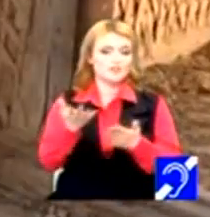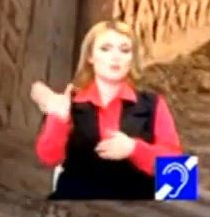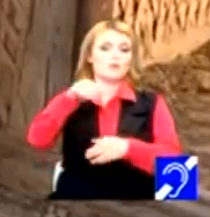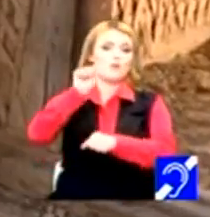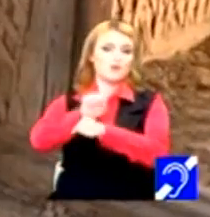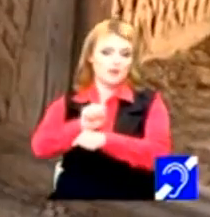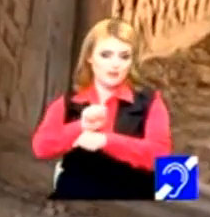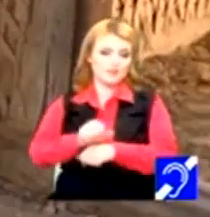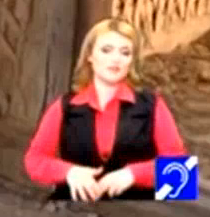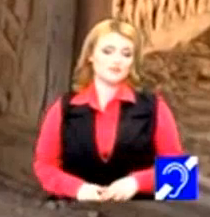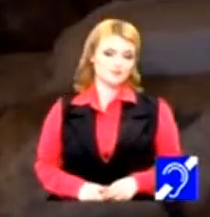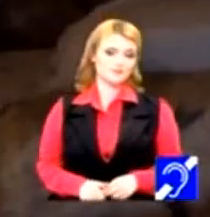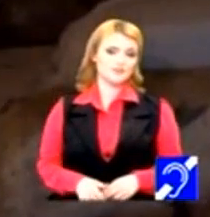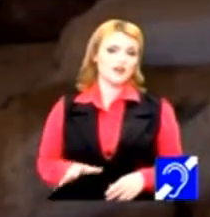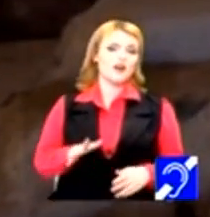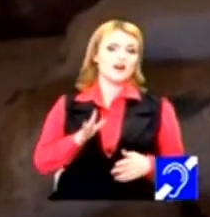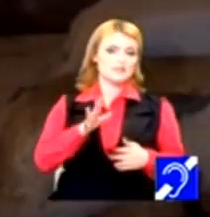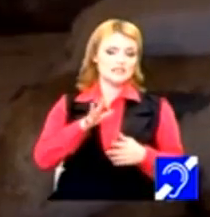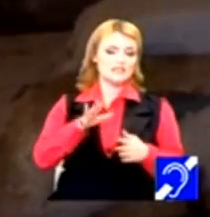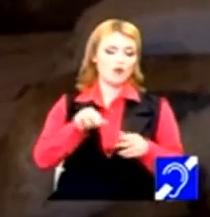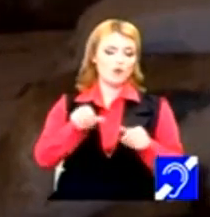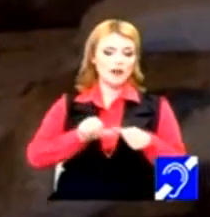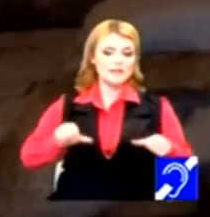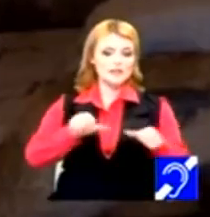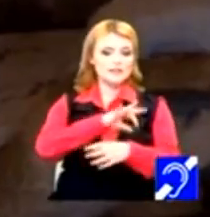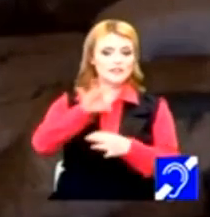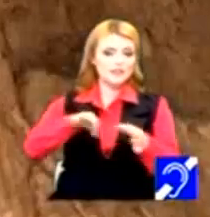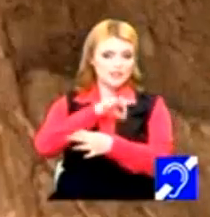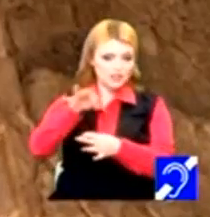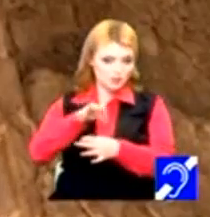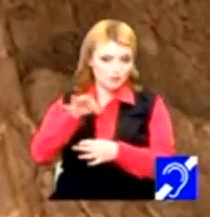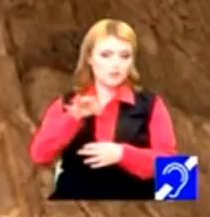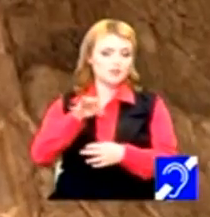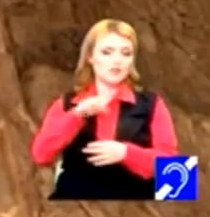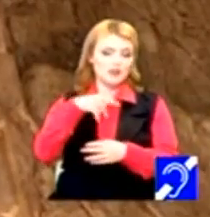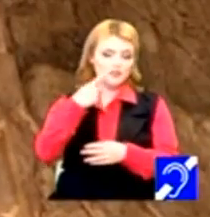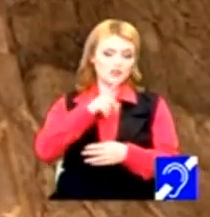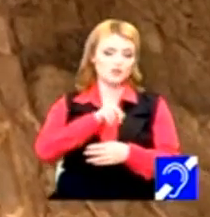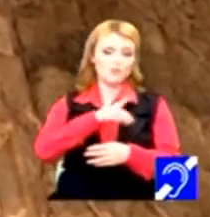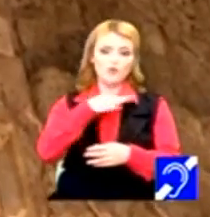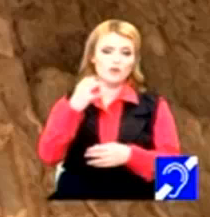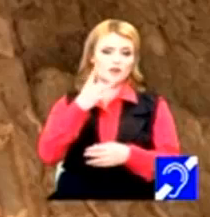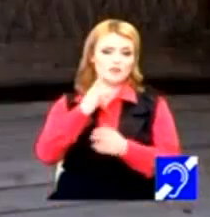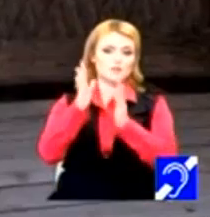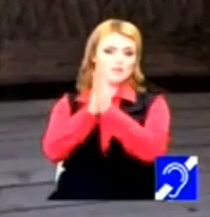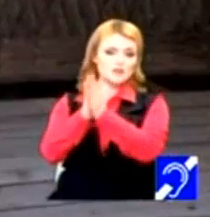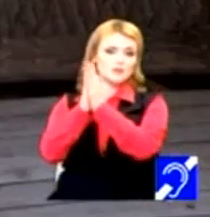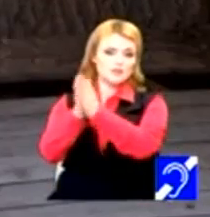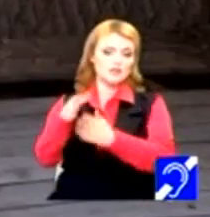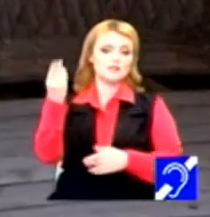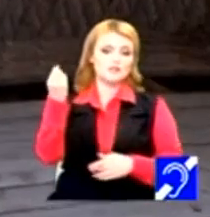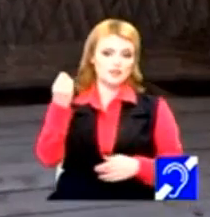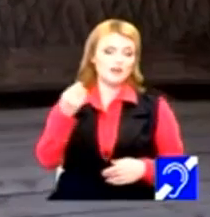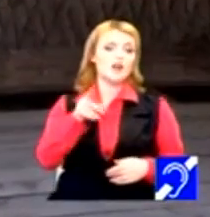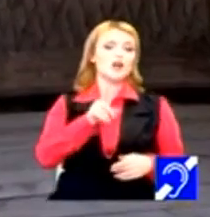și Restaurare a Monumentelor de-a lungul anilor, s-au cerut de mai multe ori bani de la guvernanți pentru reparația bisericilor de lemn din